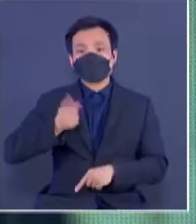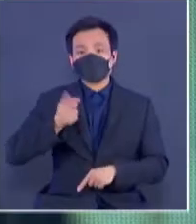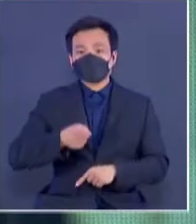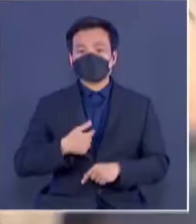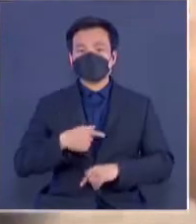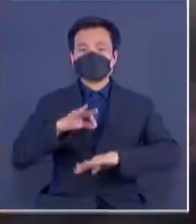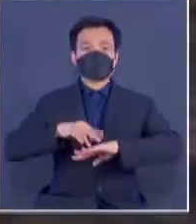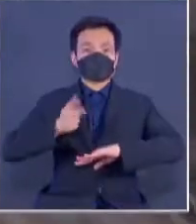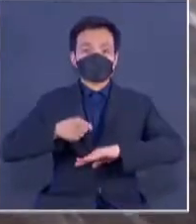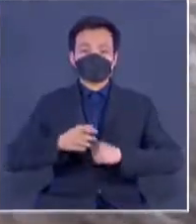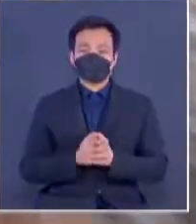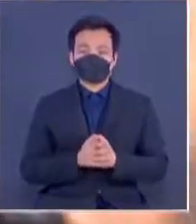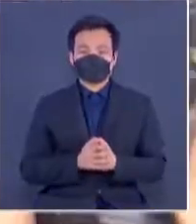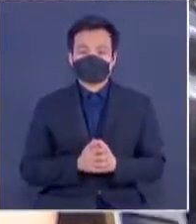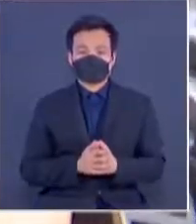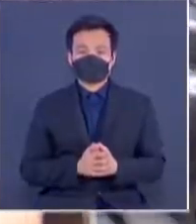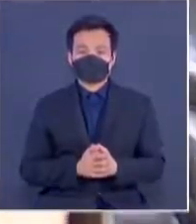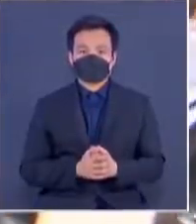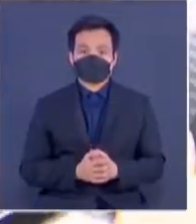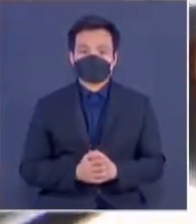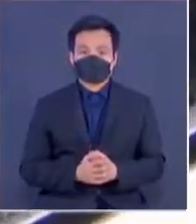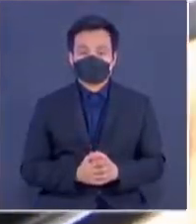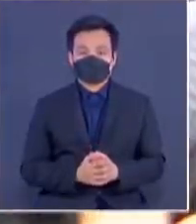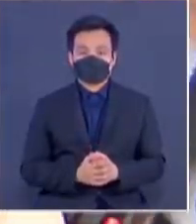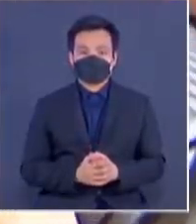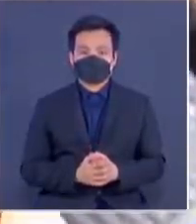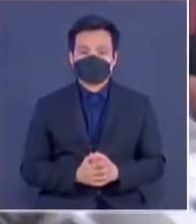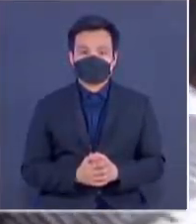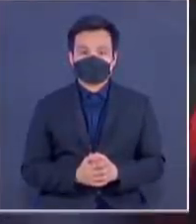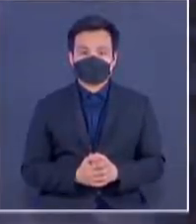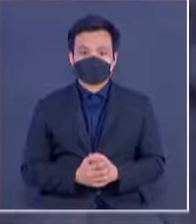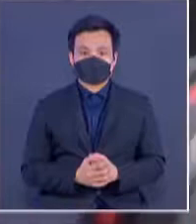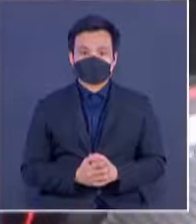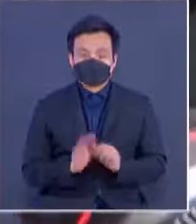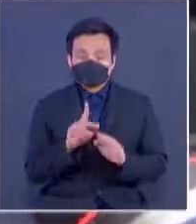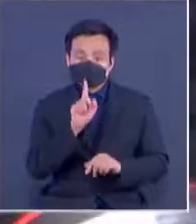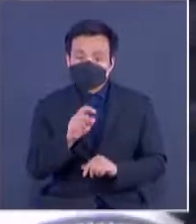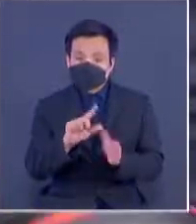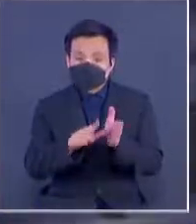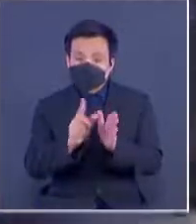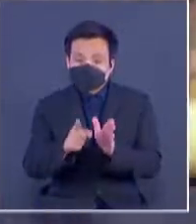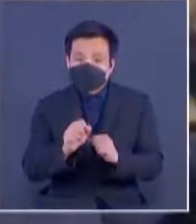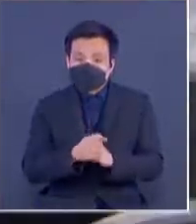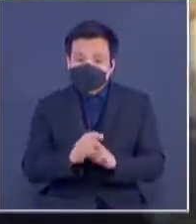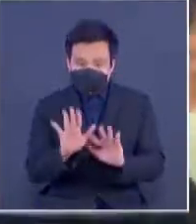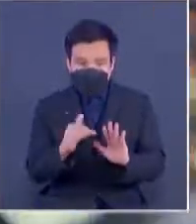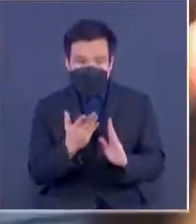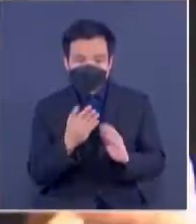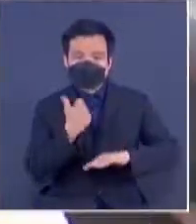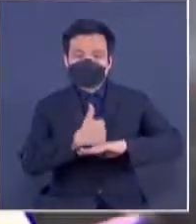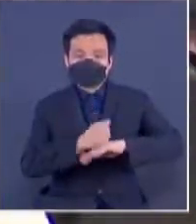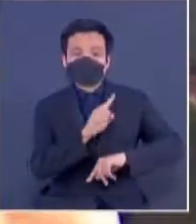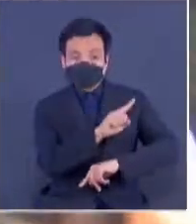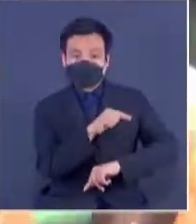ครับ ไปได้กันได้มา เรียกเลยท่านเป็นเลขาอยู่ครับ เดี๋ยวฟังแกท่านหัวหน้าครับหน้ากำลังลงมา